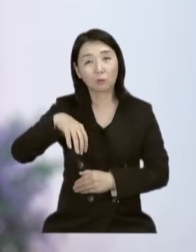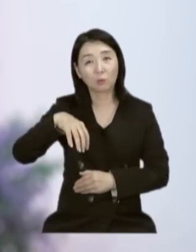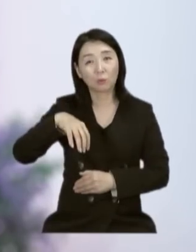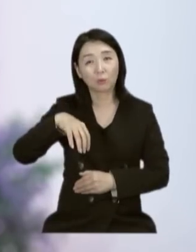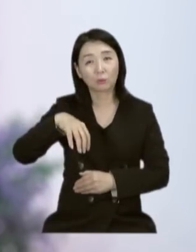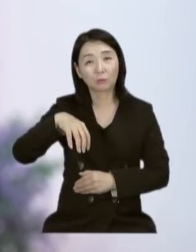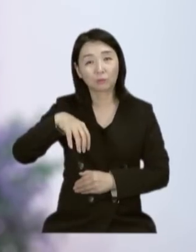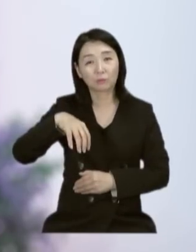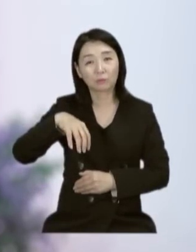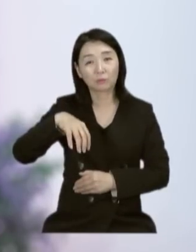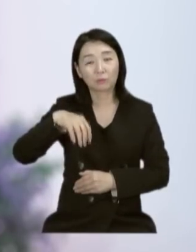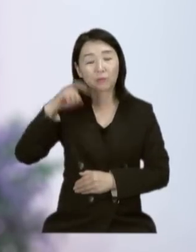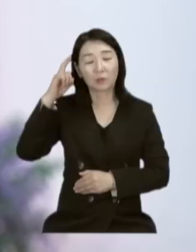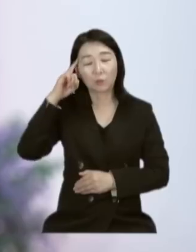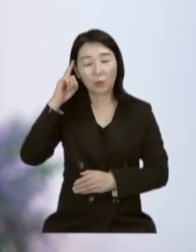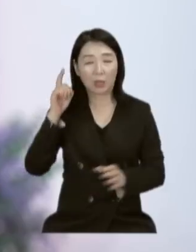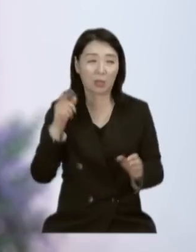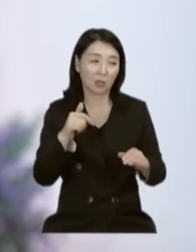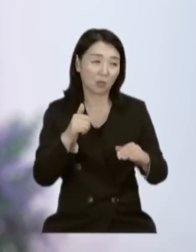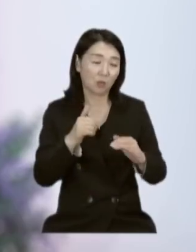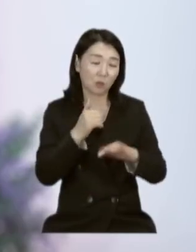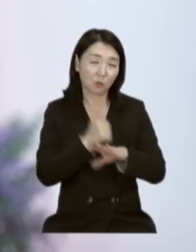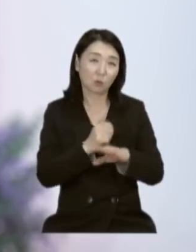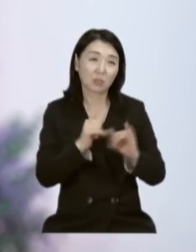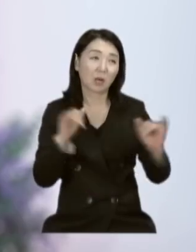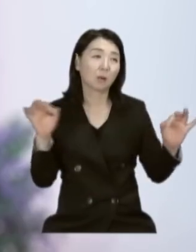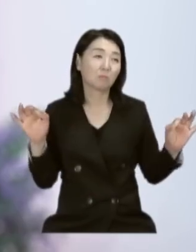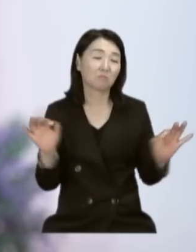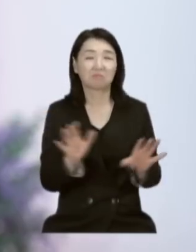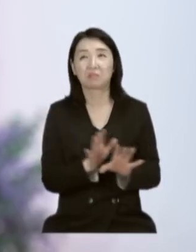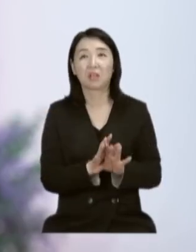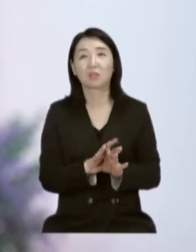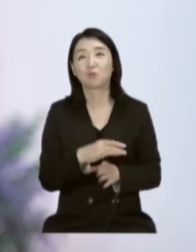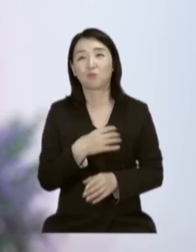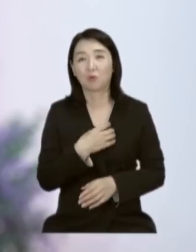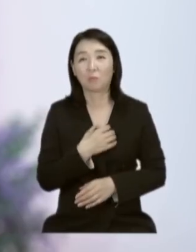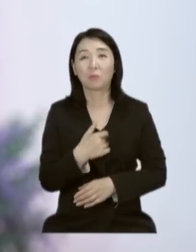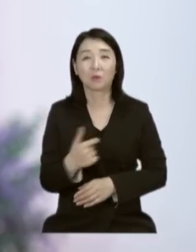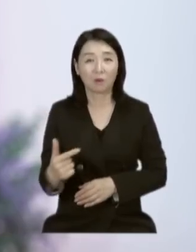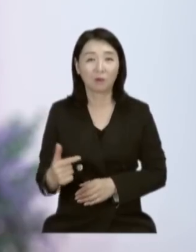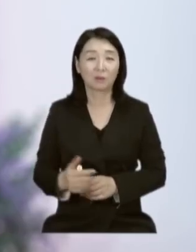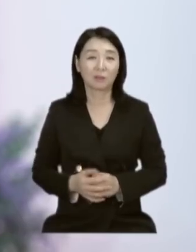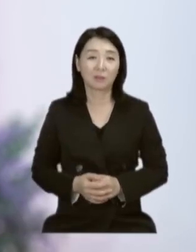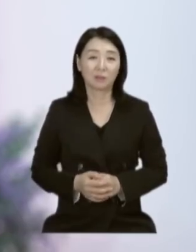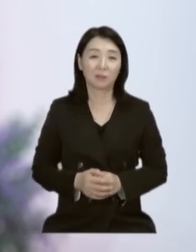자칫 잘못하면은 소멸의 위기까지도 있을 것 같다. 네. 이런 생각에서